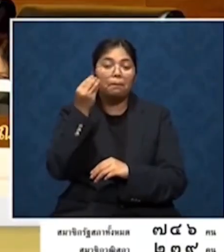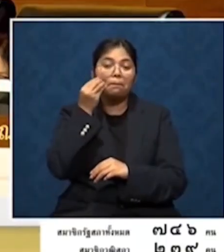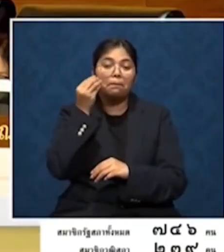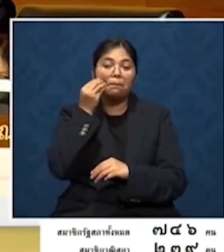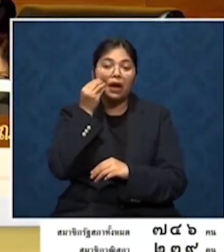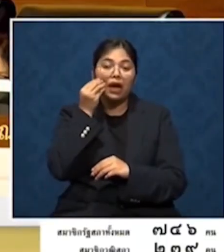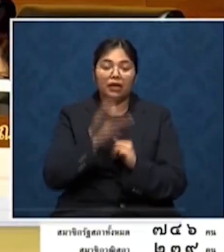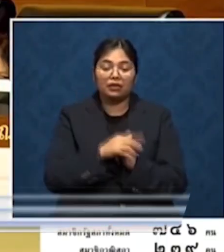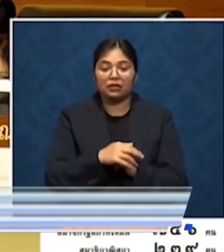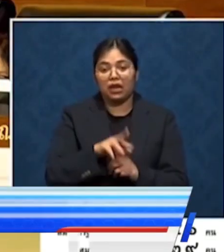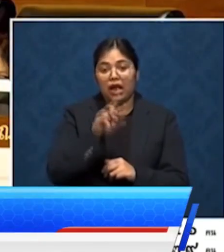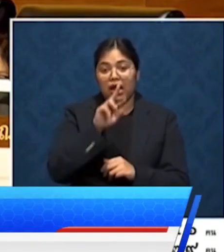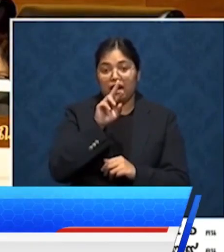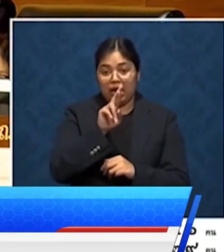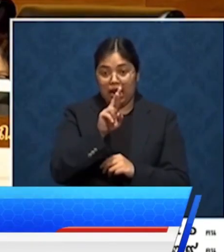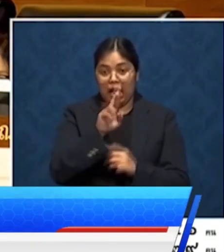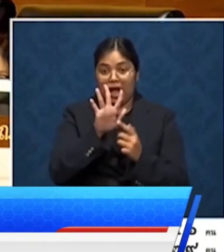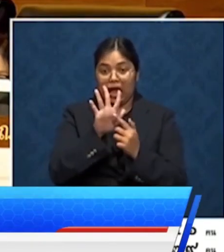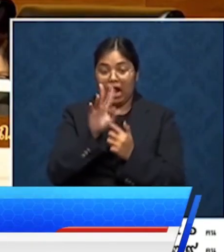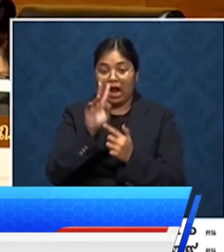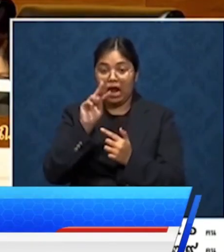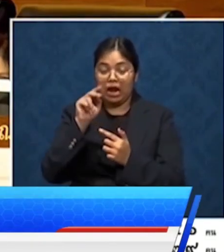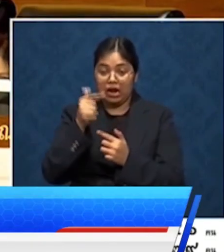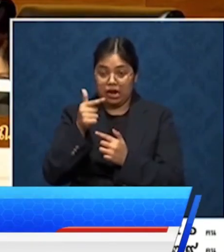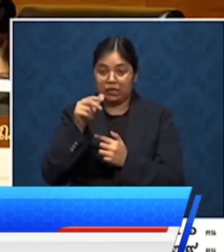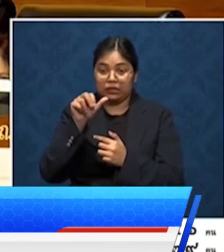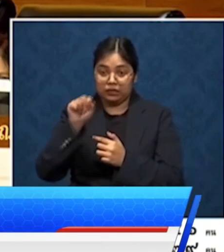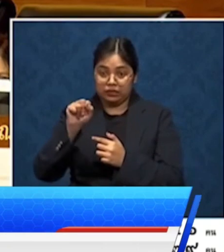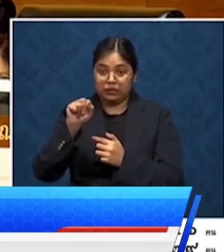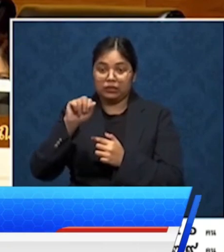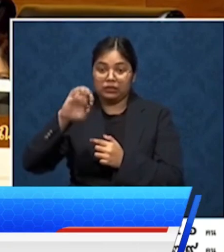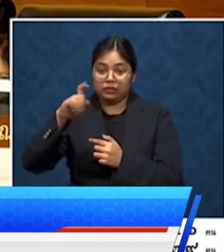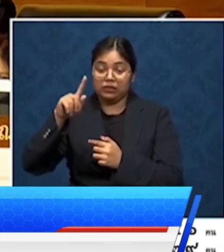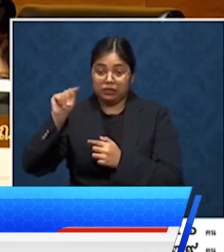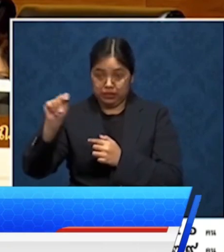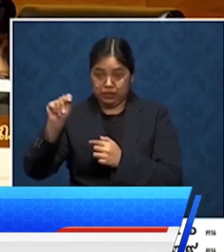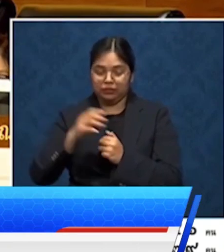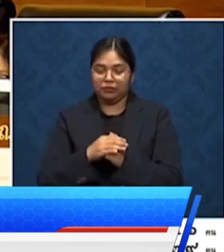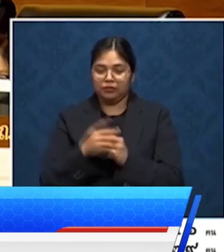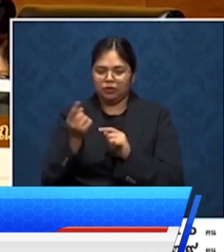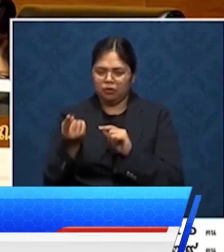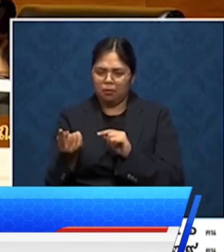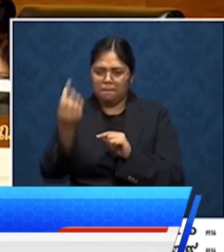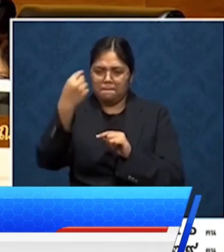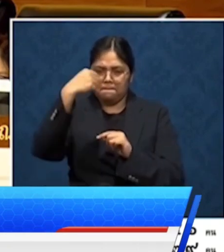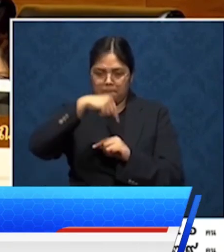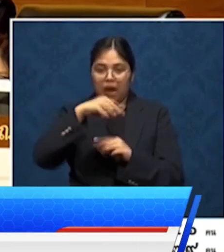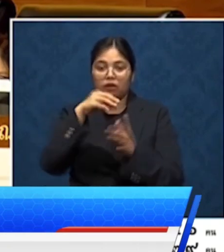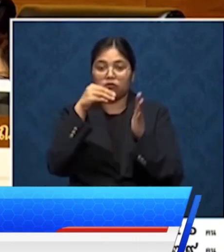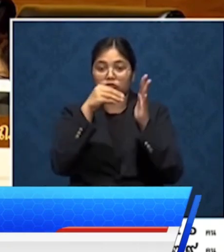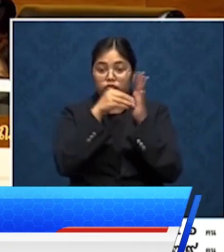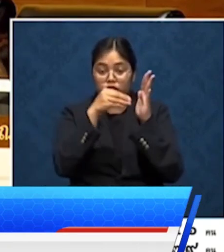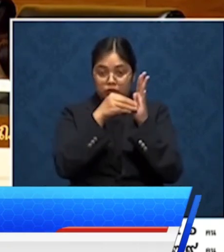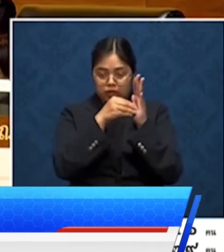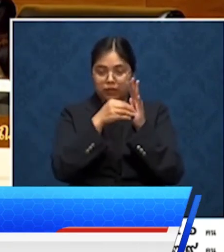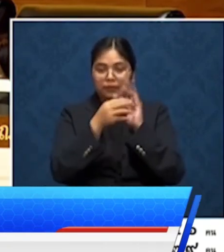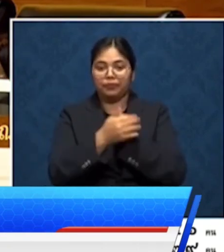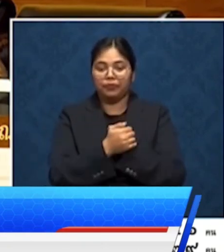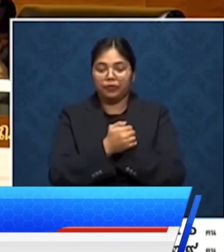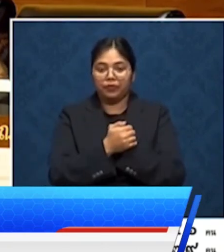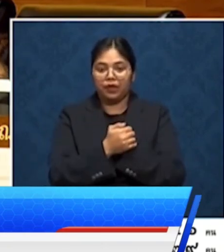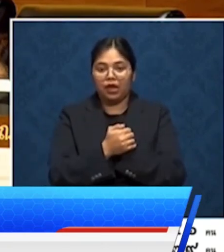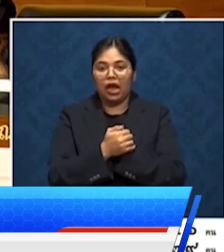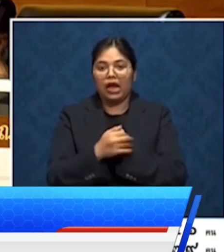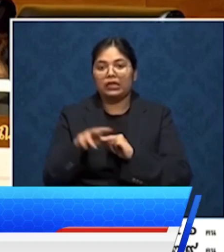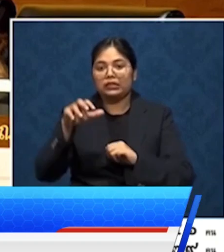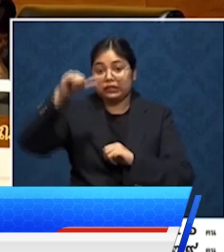อยู่ในพื้นที่รังสิทธิ จะเดินทางเข้ามาในเขต ชั้นในกมเทพ มาหาระคร เช่นมาที่ส